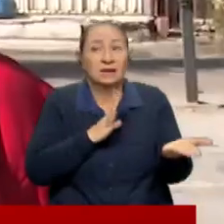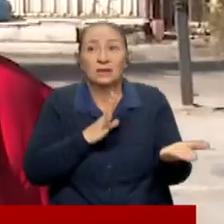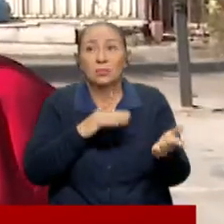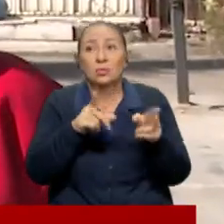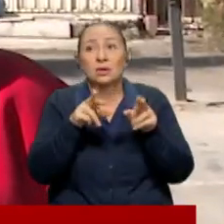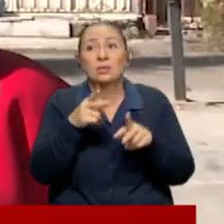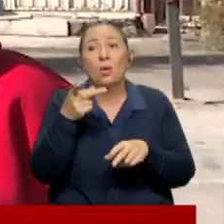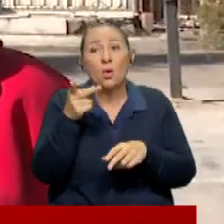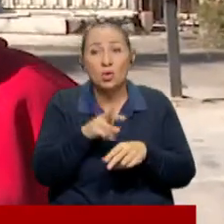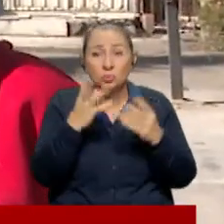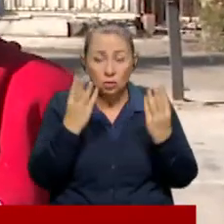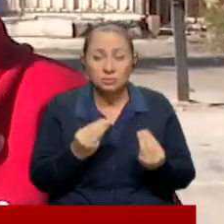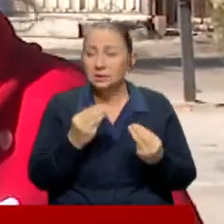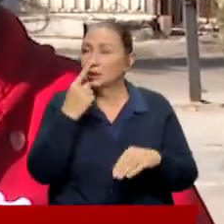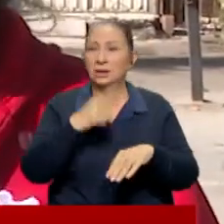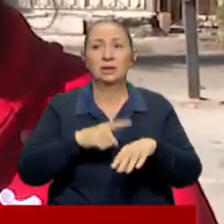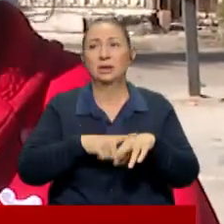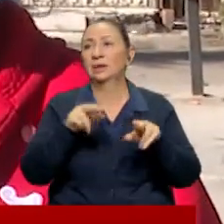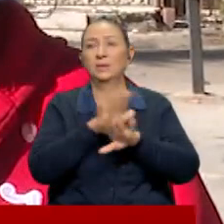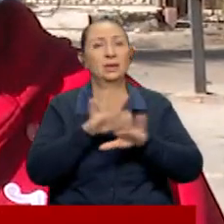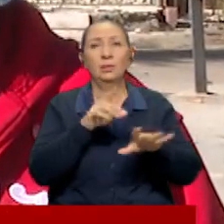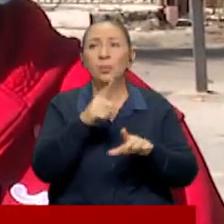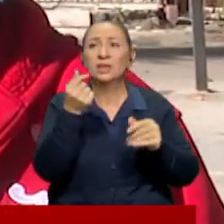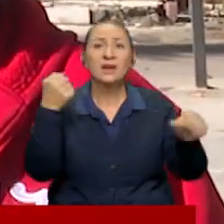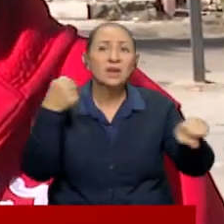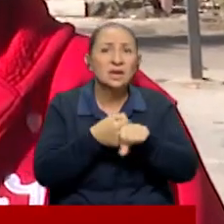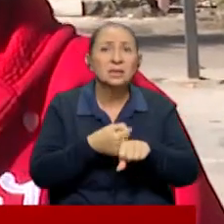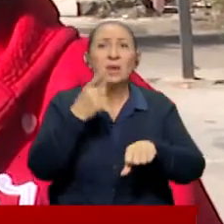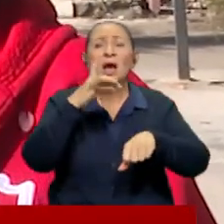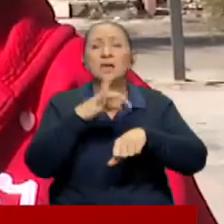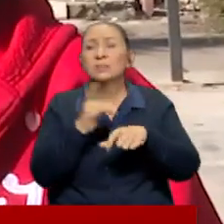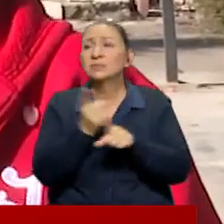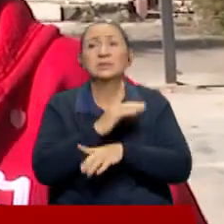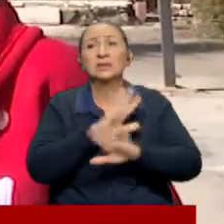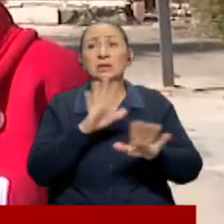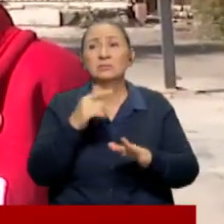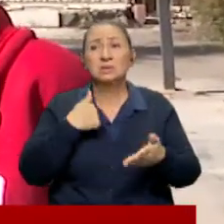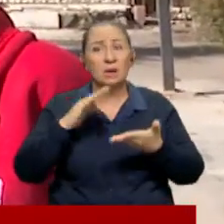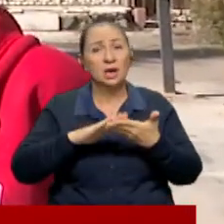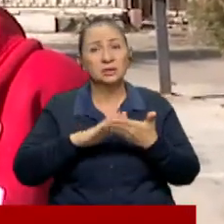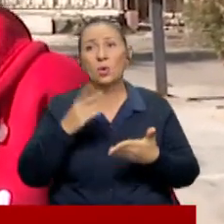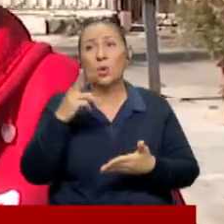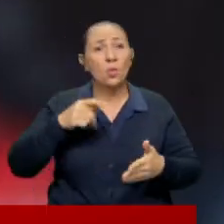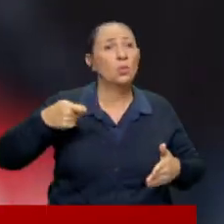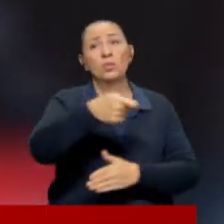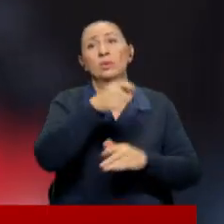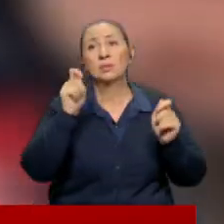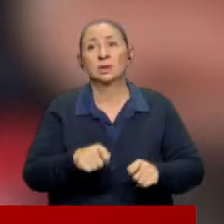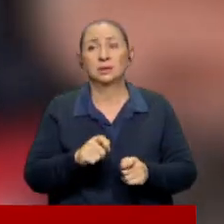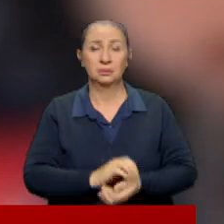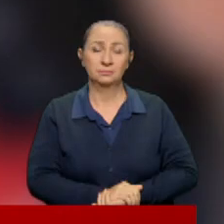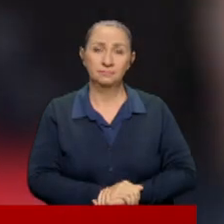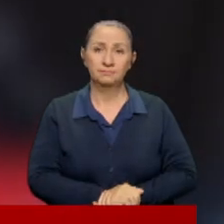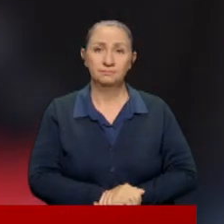Bu şekilde gitmiş olması inanılır gibi değil. Hani bu bir trafik kazası, bir hastalık falan değil. Bizim arkadaşımız öldürüldü. Dün